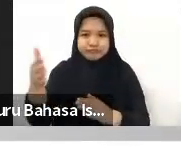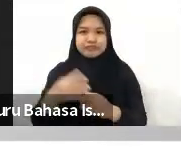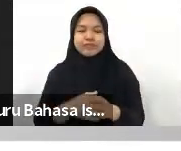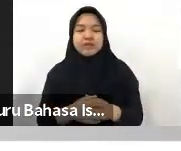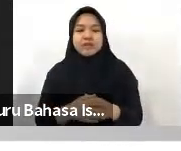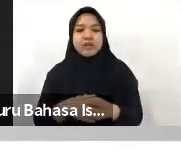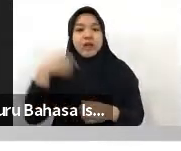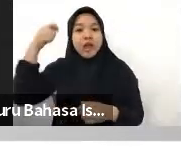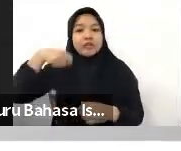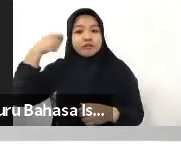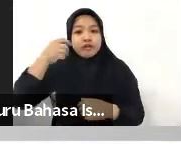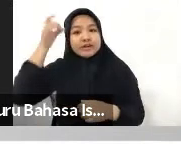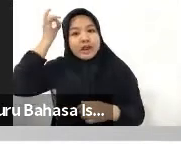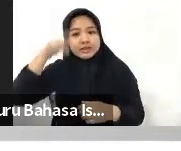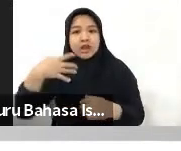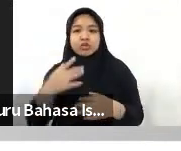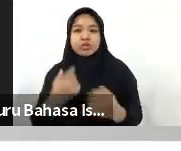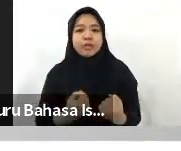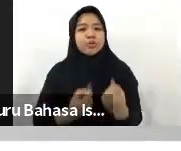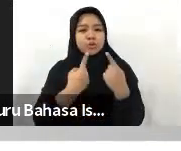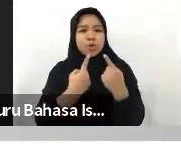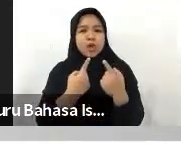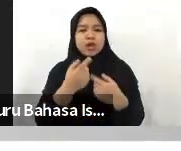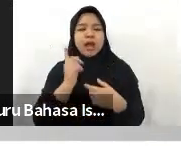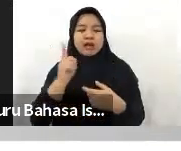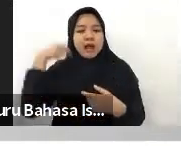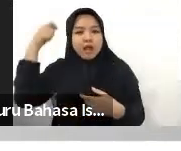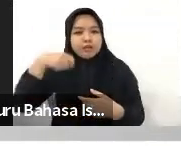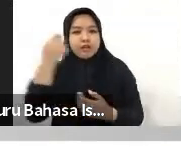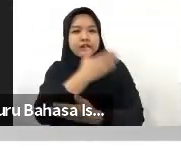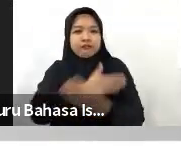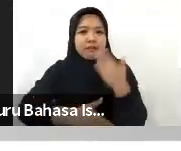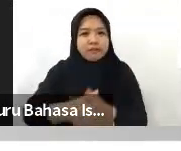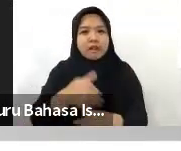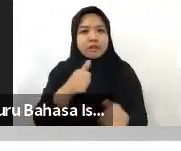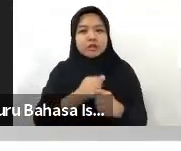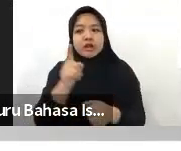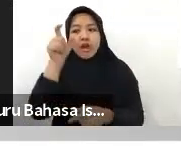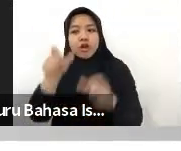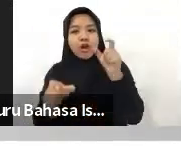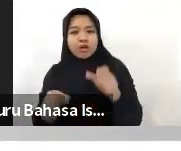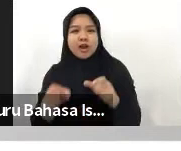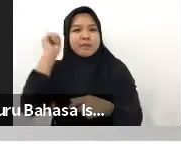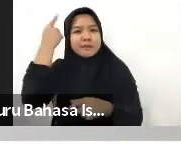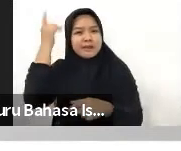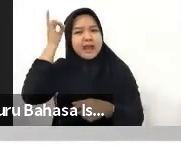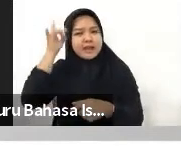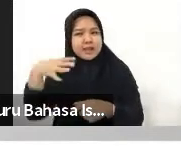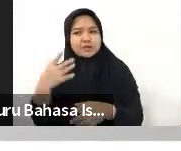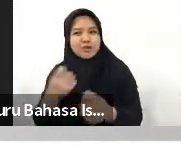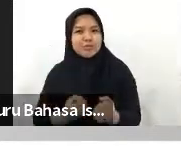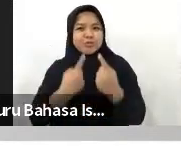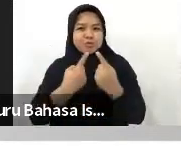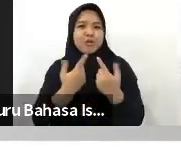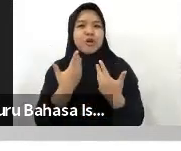desa juga sudah mulai muncul, tidak hanya aktor difabel, tetapi juga dari kalangan pemerintah desa sendiri, mereka